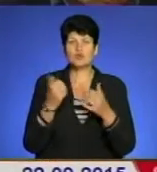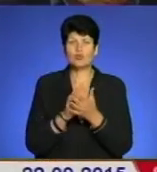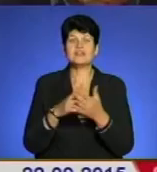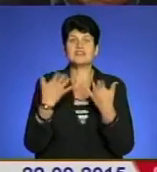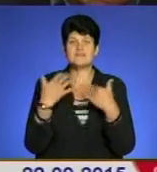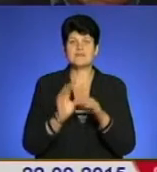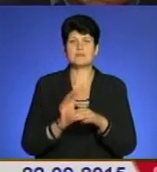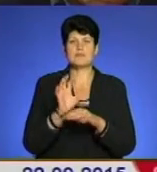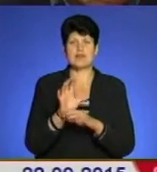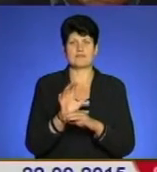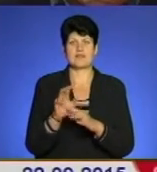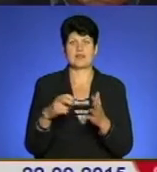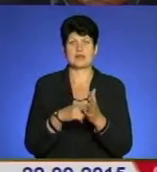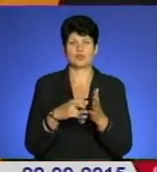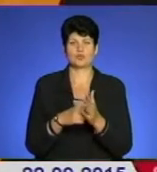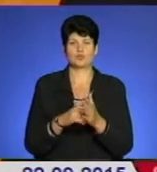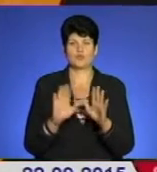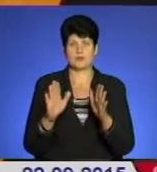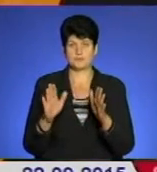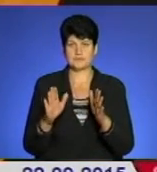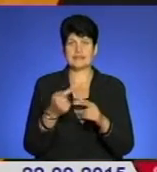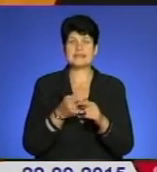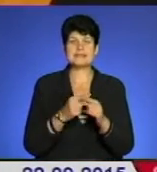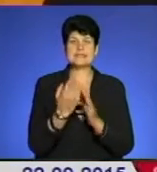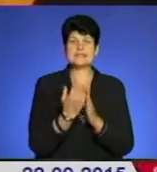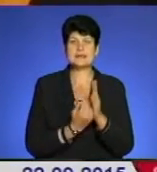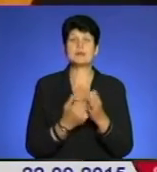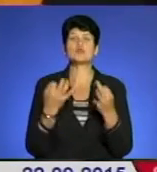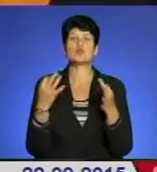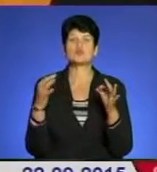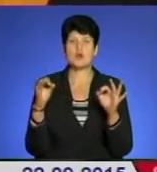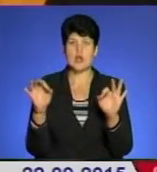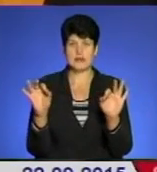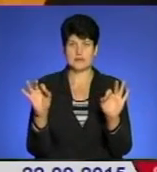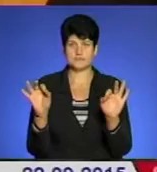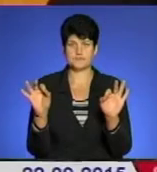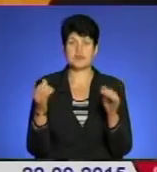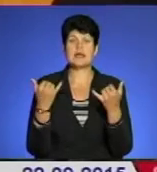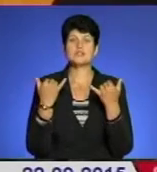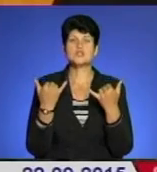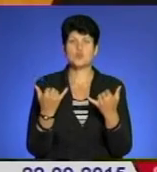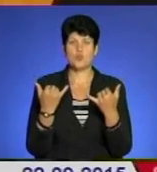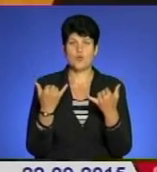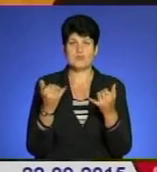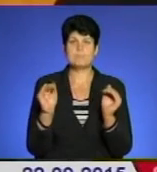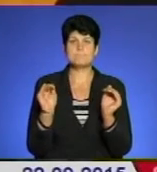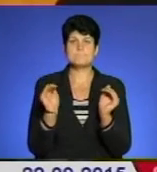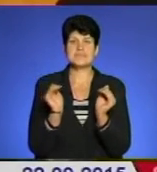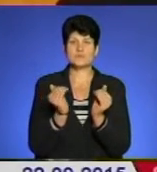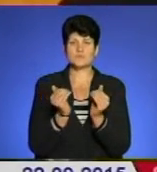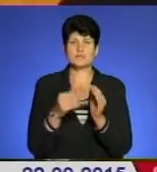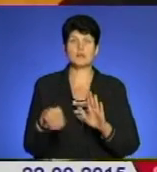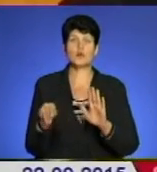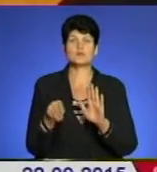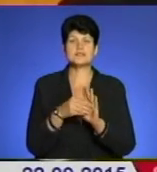відправляють в електронному варіанті. Якраз така система, вона дозволяє на сьогодні мінімізувати